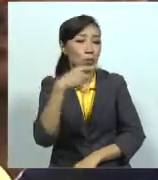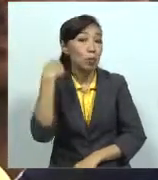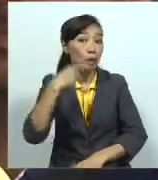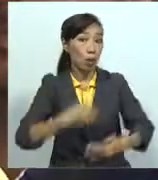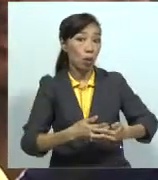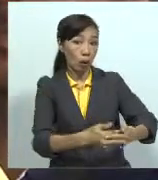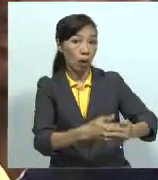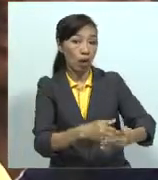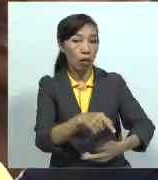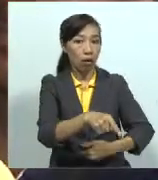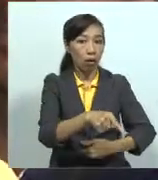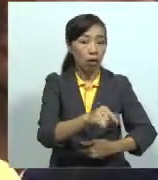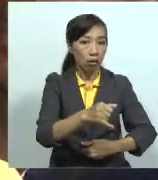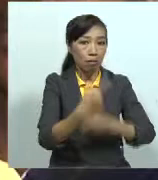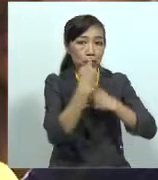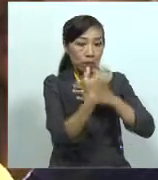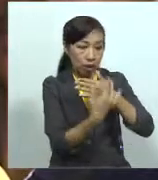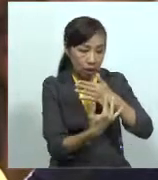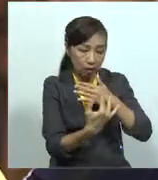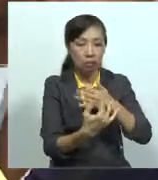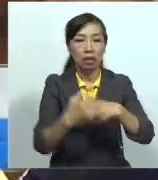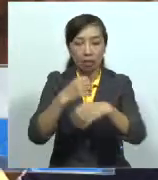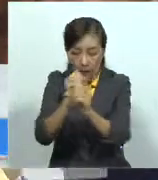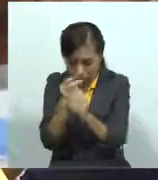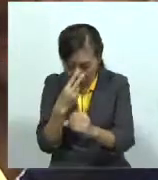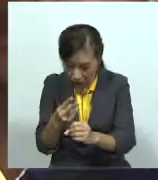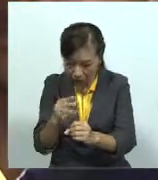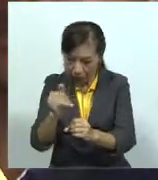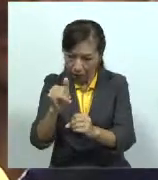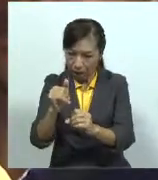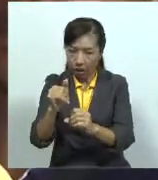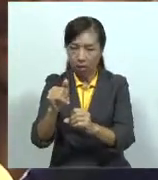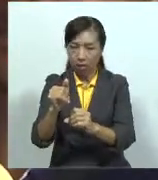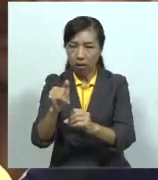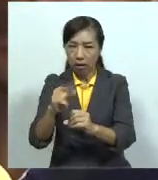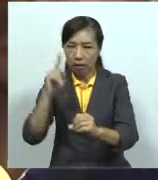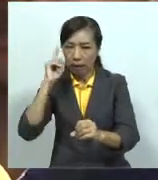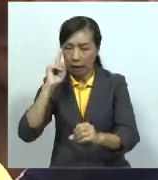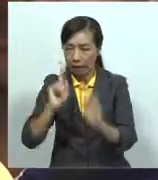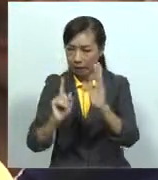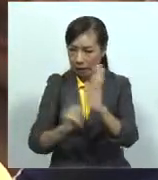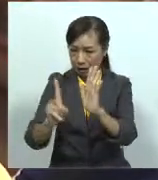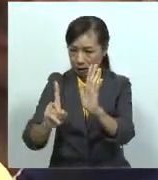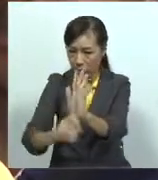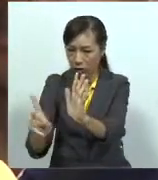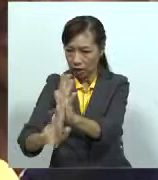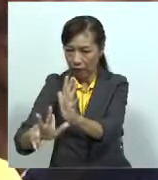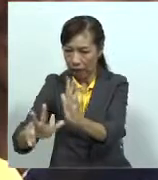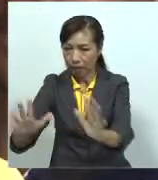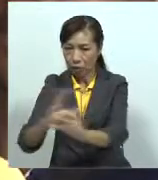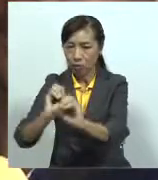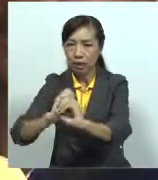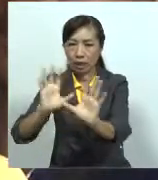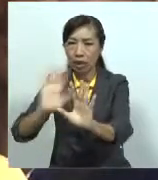ให้ผลบวกลวงได้ในบางกรณีนะฮะก็จะมีการตรวจยืนยันครั้งที่2ครั้งที่3นะฮะมันมีมาตรฐาน